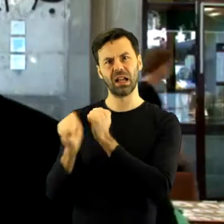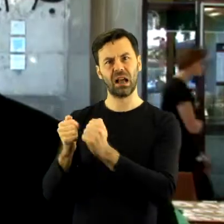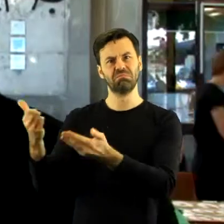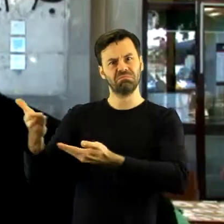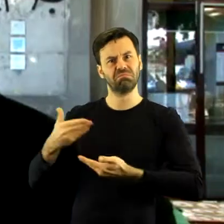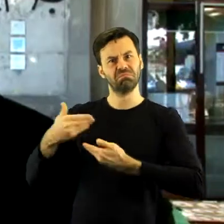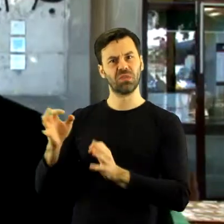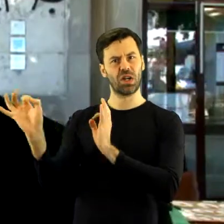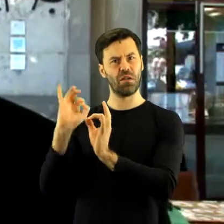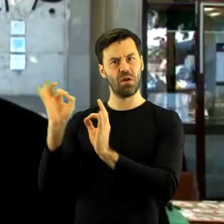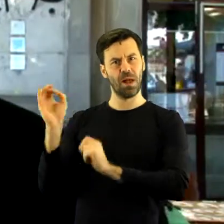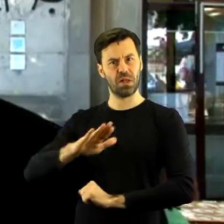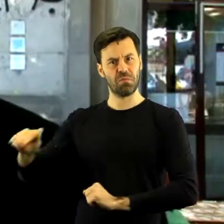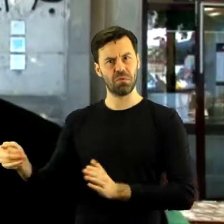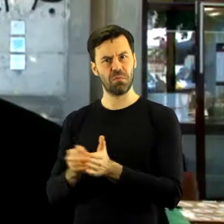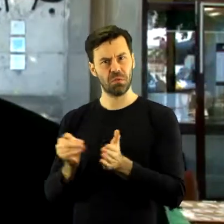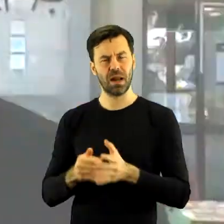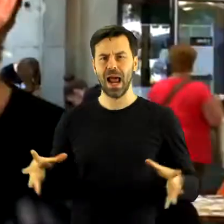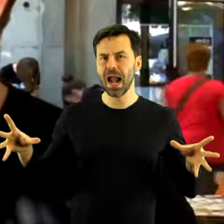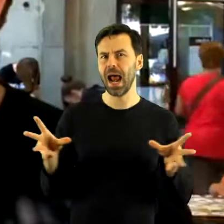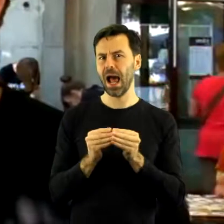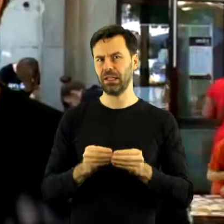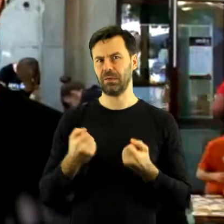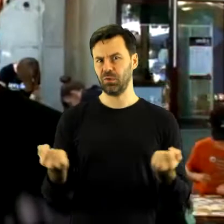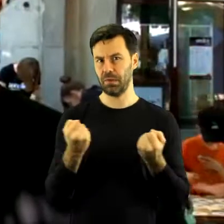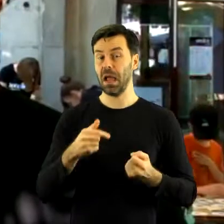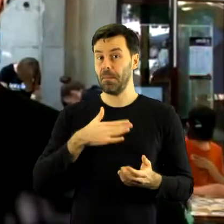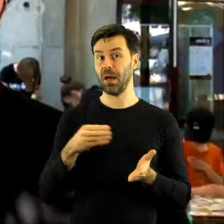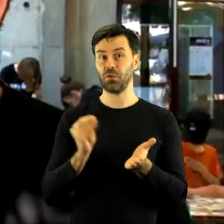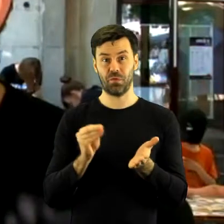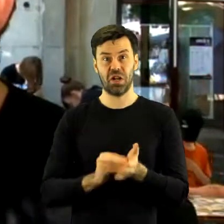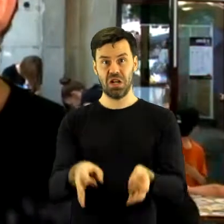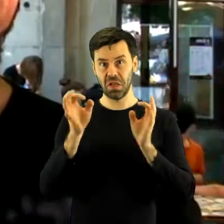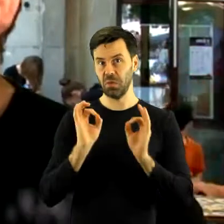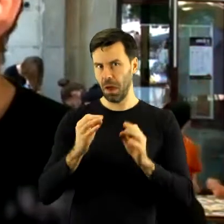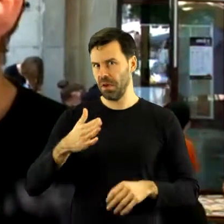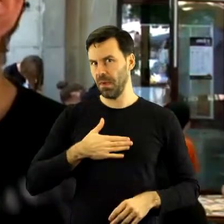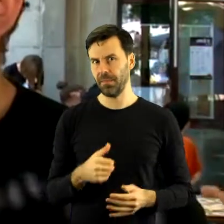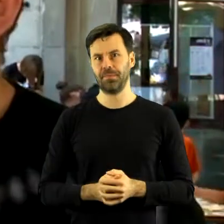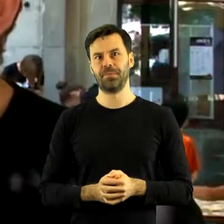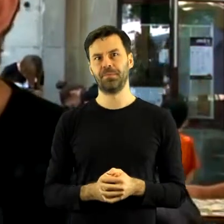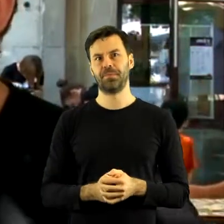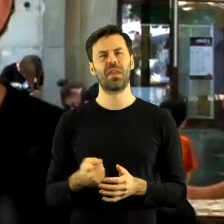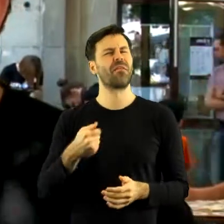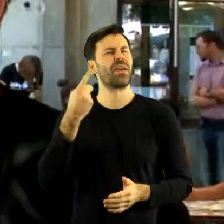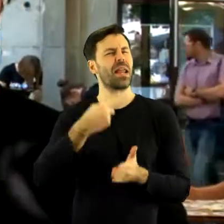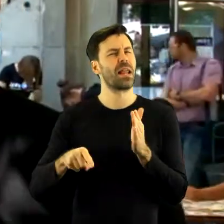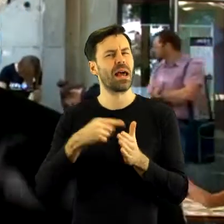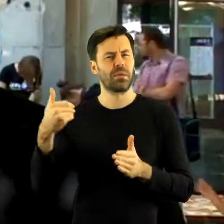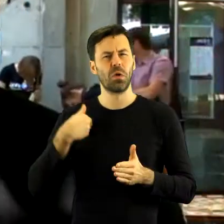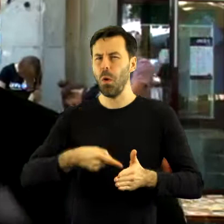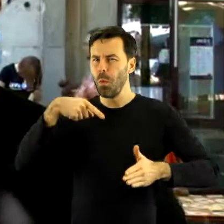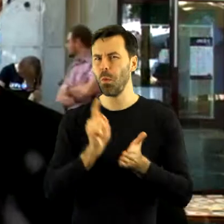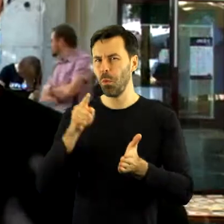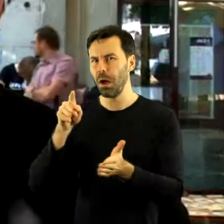żeby ją dostać, warto działać razem. Ja mam takie dobre doświadczenia, że wiele razy udało mi